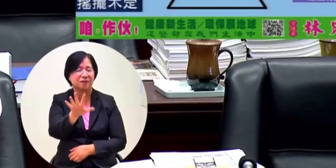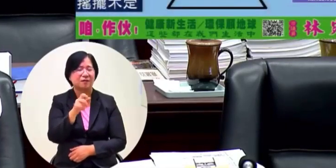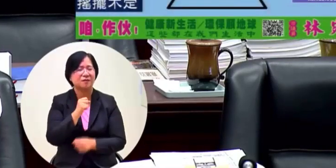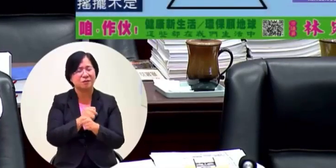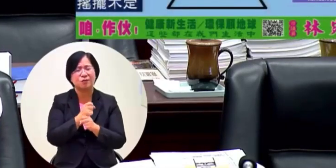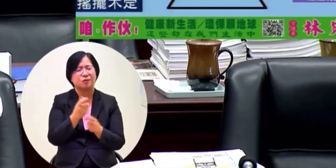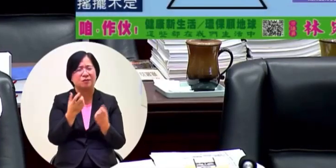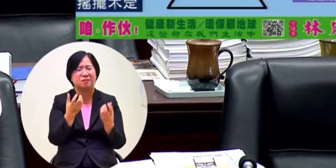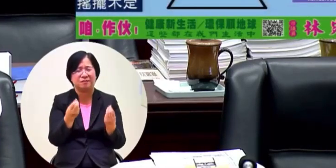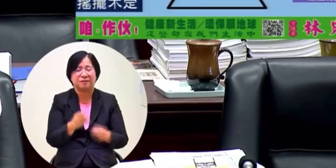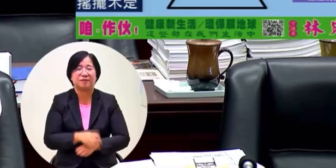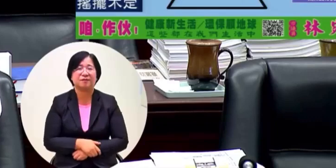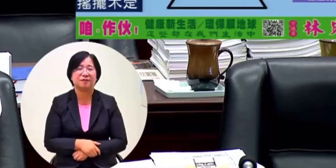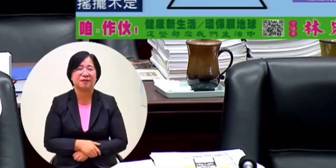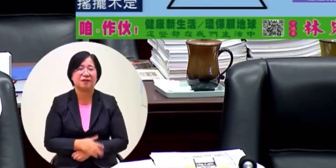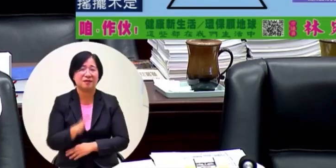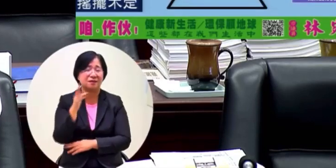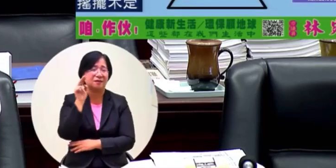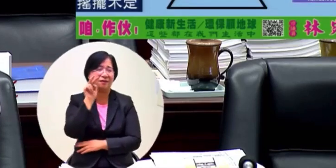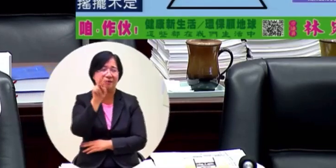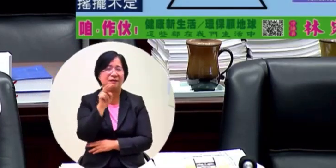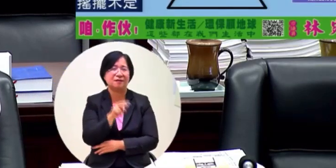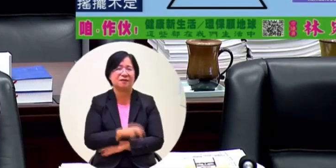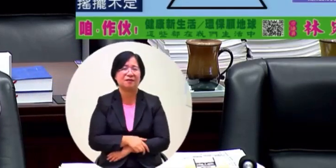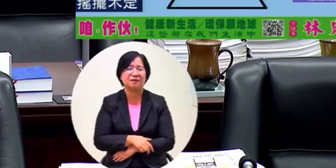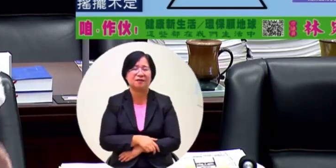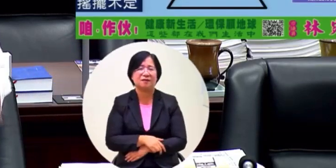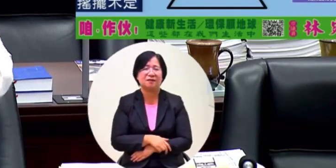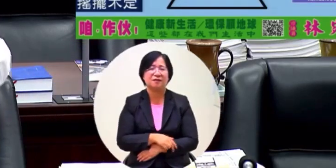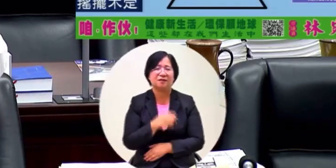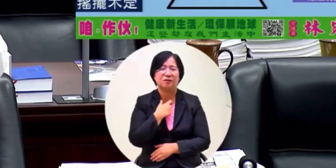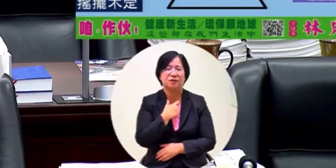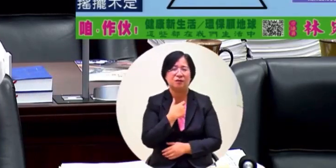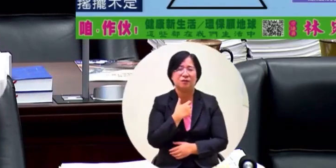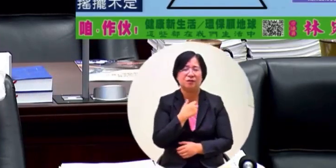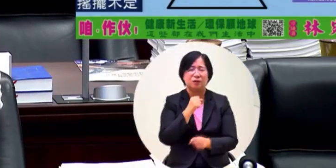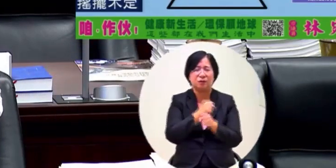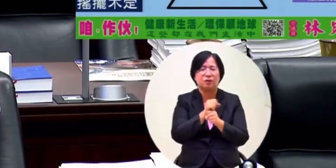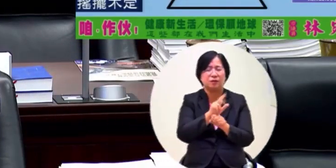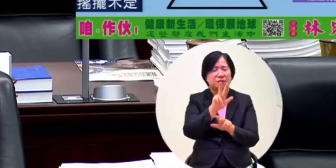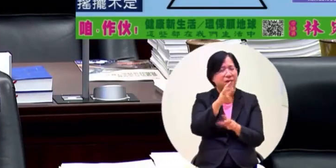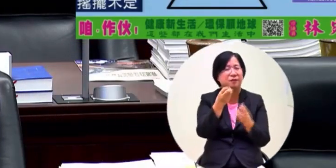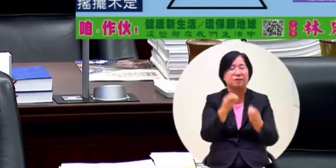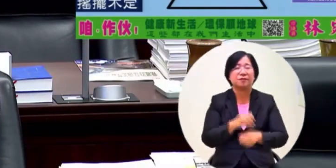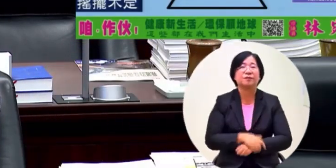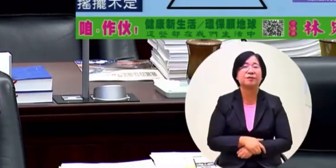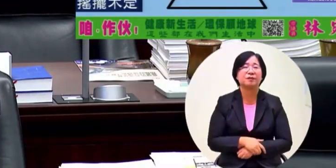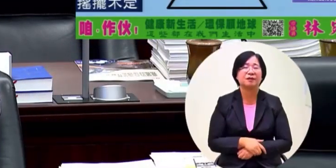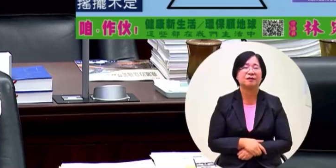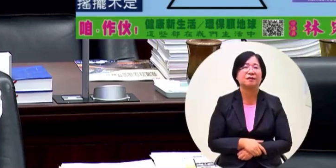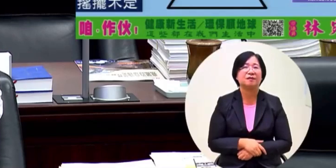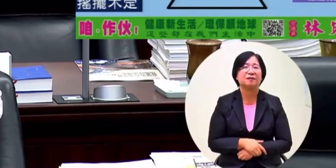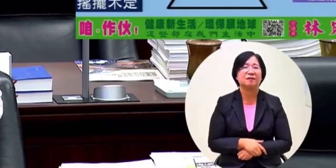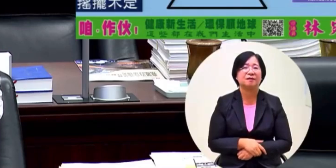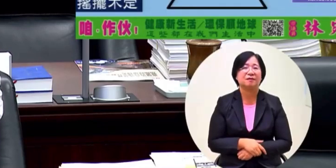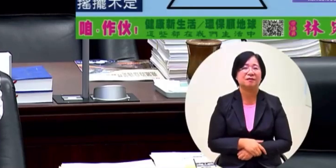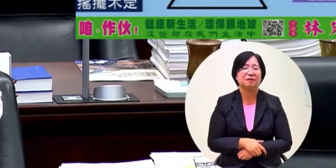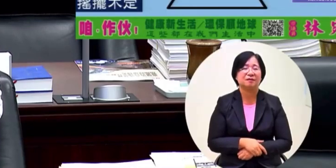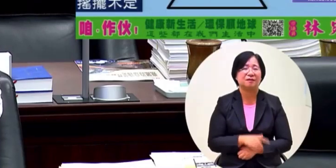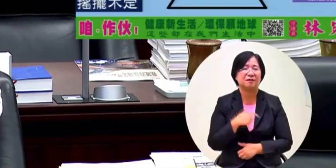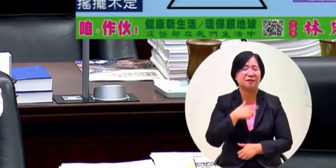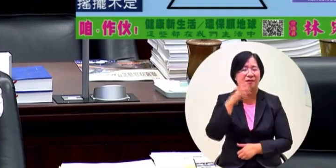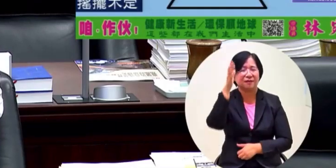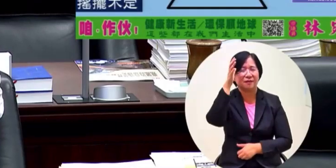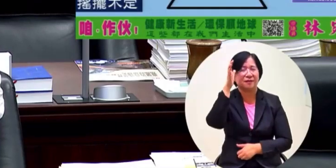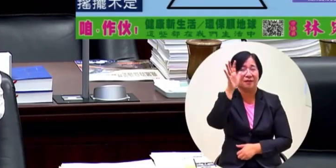政见全跳票啊，你真的是真正给红蓝好你足大的这个机台，给你这么